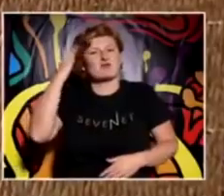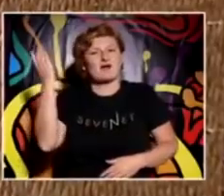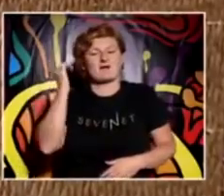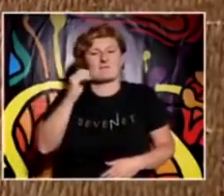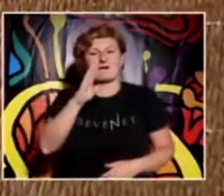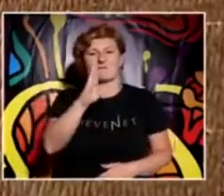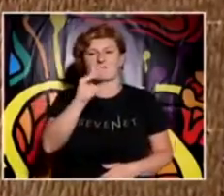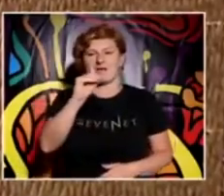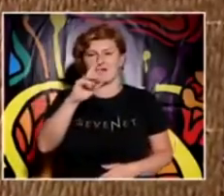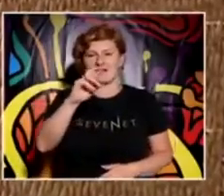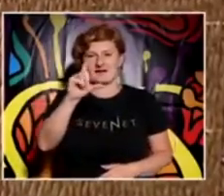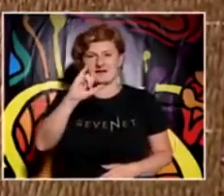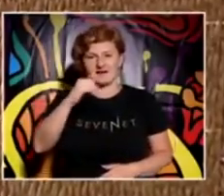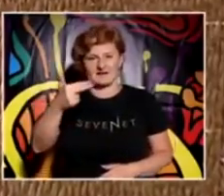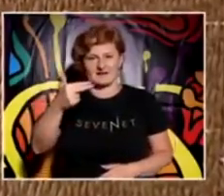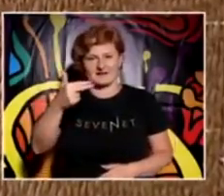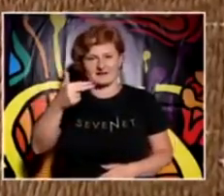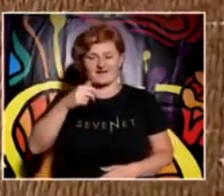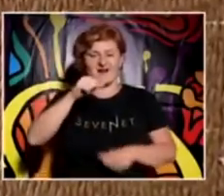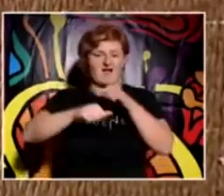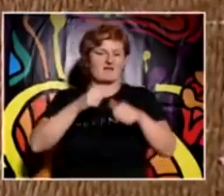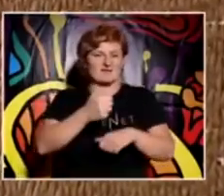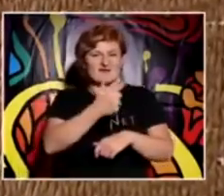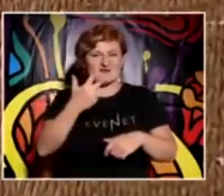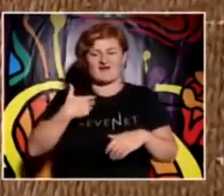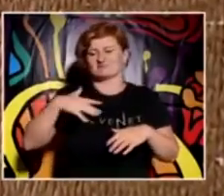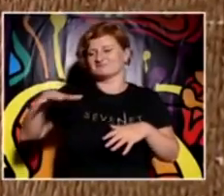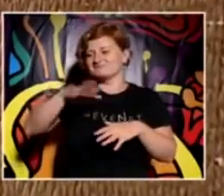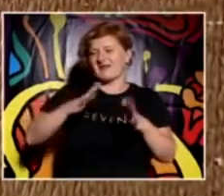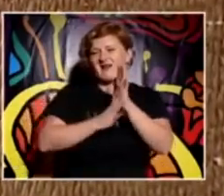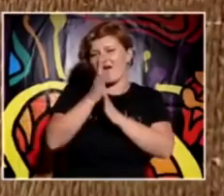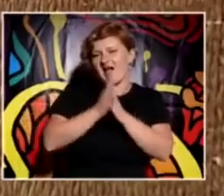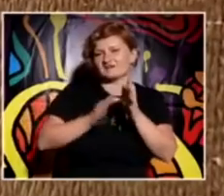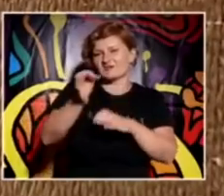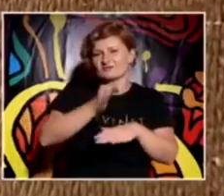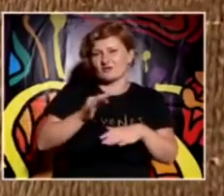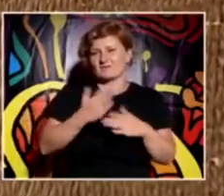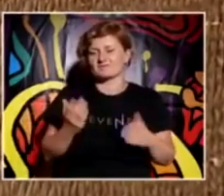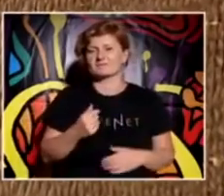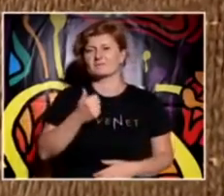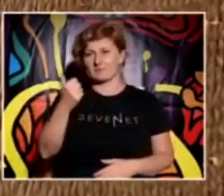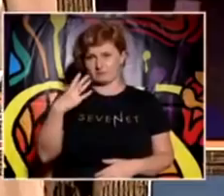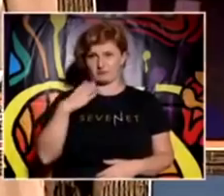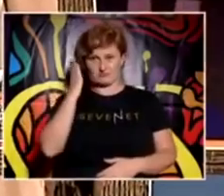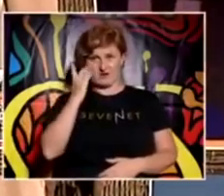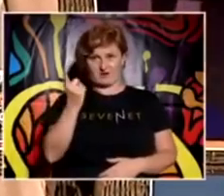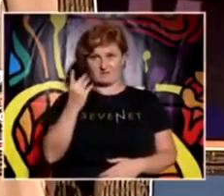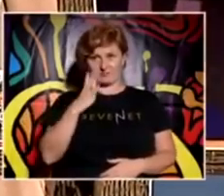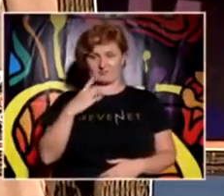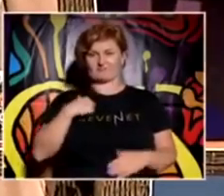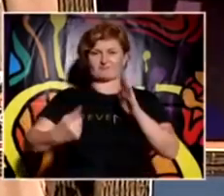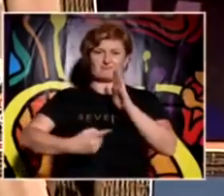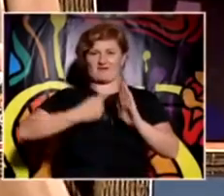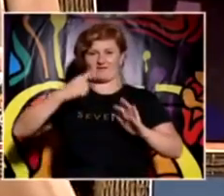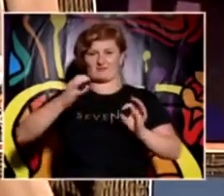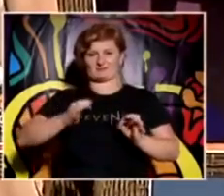więc okolice są przepiękne, lasy, jeziora, więc to jest coś, co ja lubię, właśnie dziką przyrodę. Lowe krowę, spaliście tu kiedyś? To nasz pierwszy